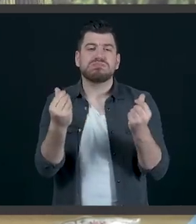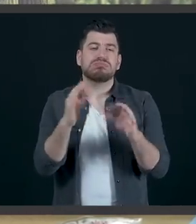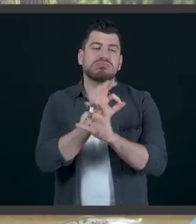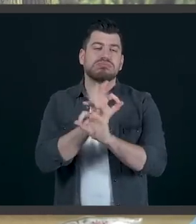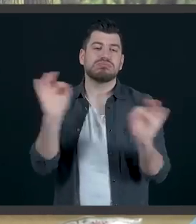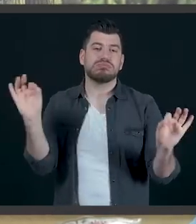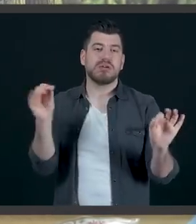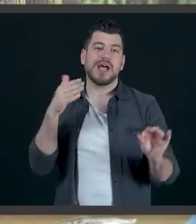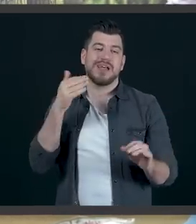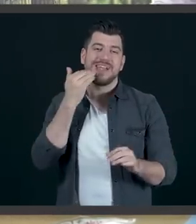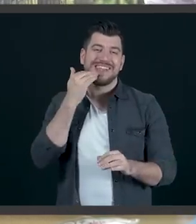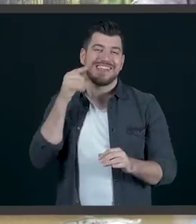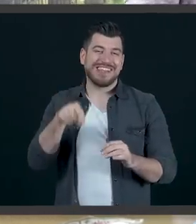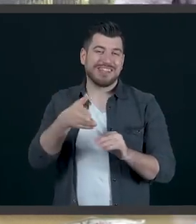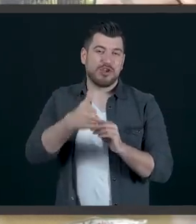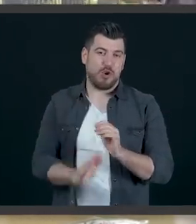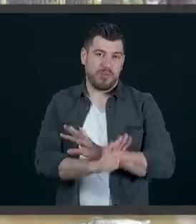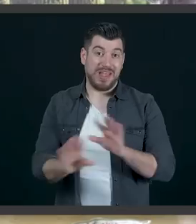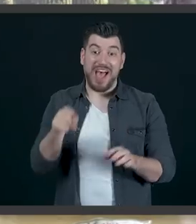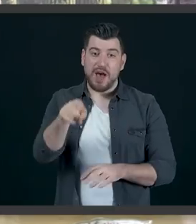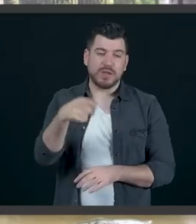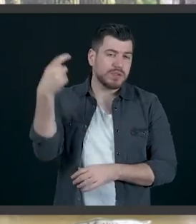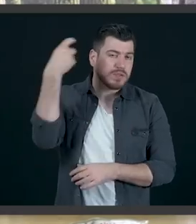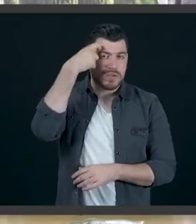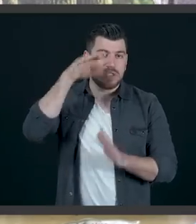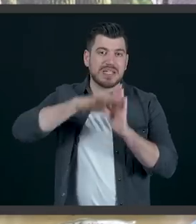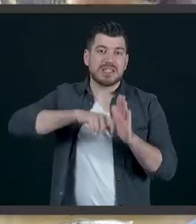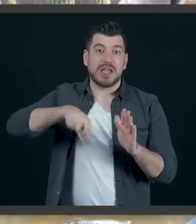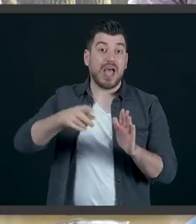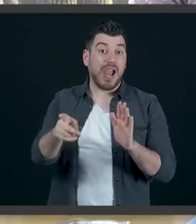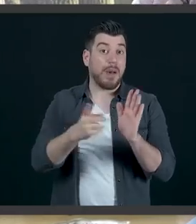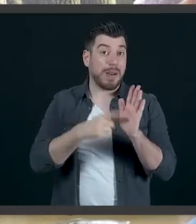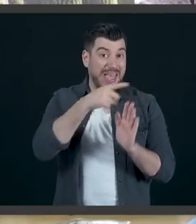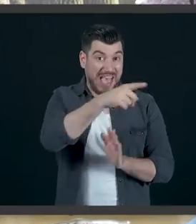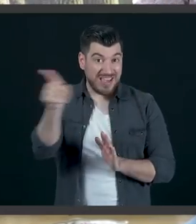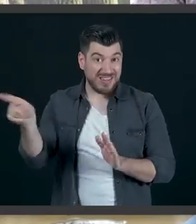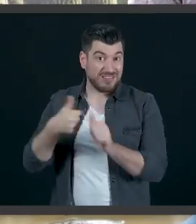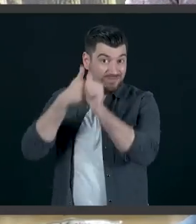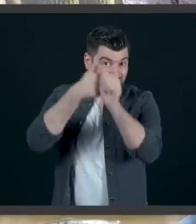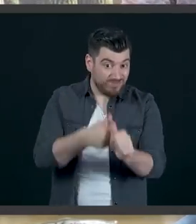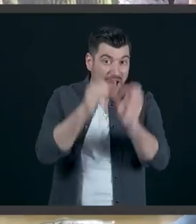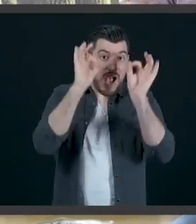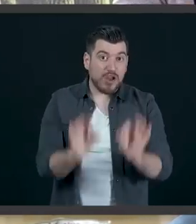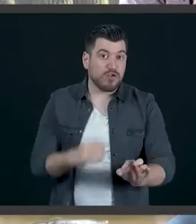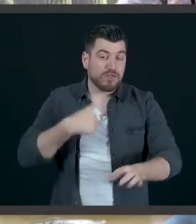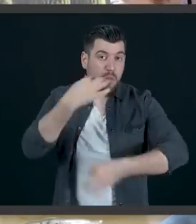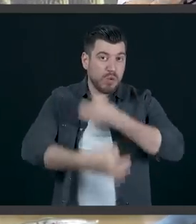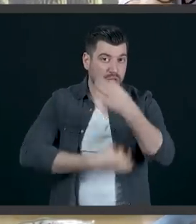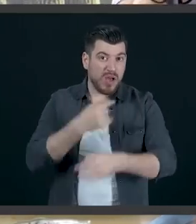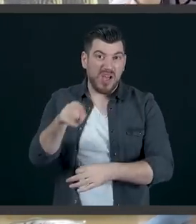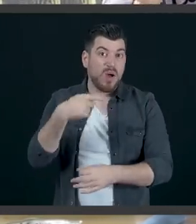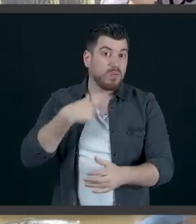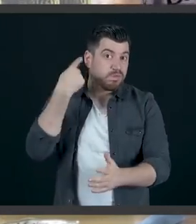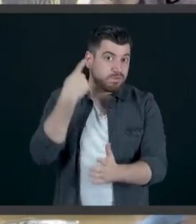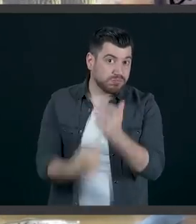ποιοτική τυρόπιτα που μπορούμε να φτιάξουμε σπίτι. Πραγματικά την λατρεύω αυτή τη συνταγή, απλά πρέπει να ακολουθήσετε ακριβώς ό,τι κάνω. Δεν θα αποκλείσετε ούτε